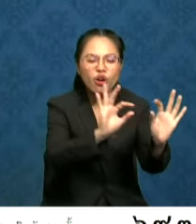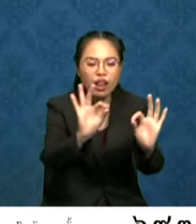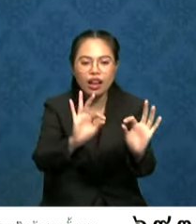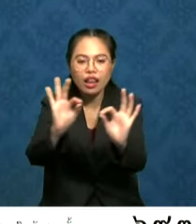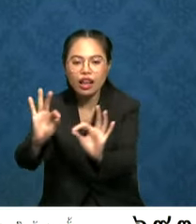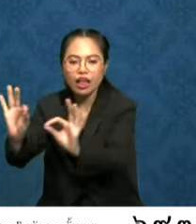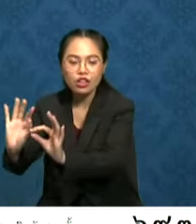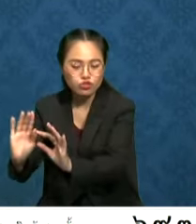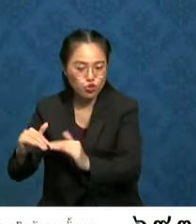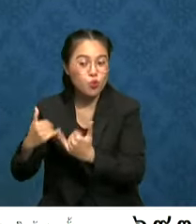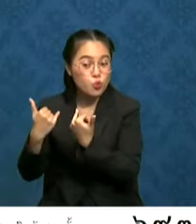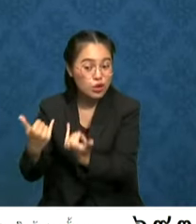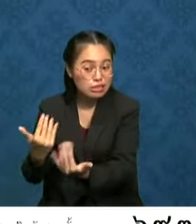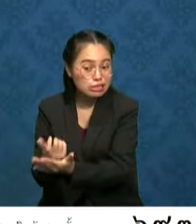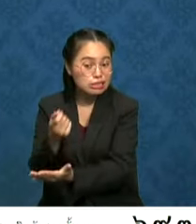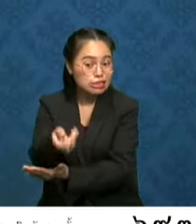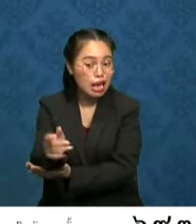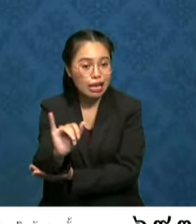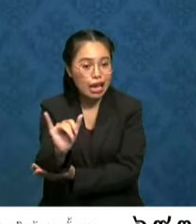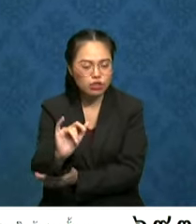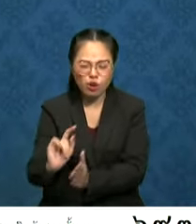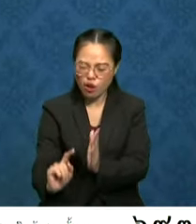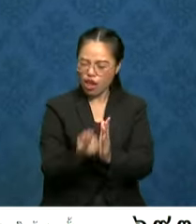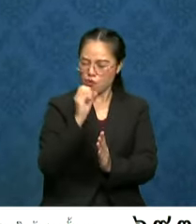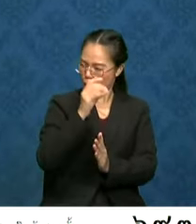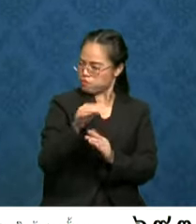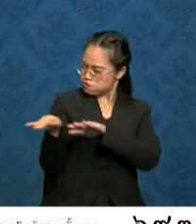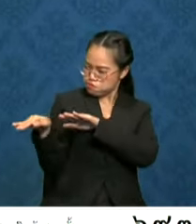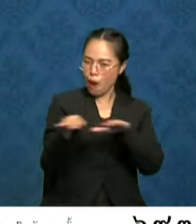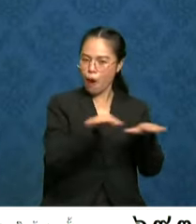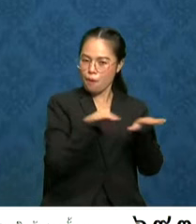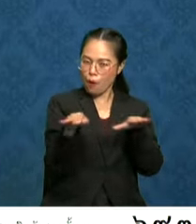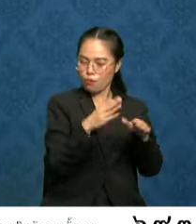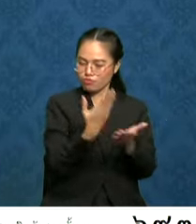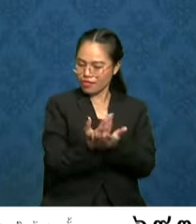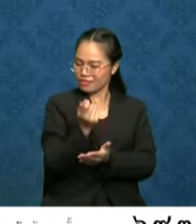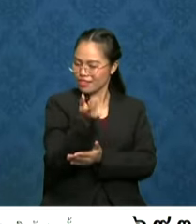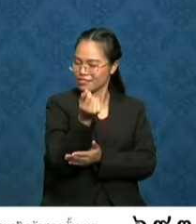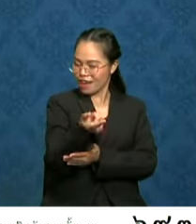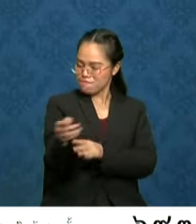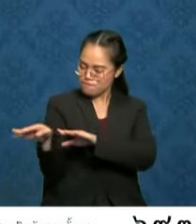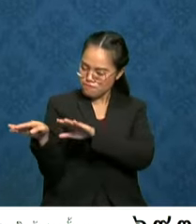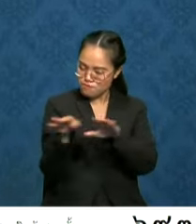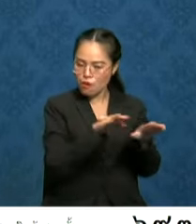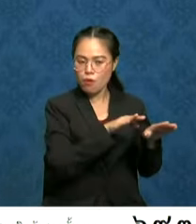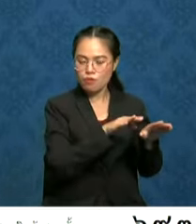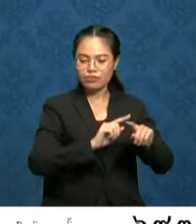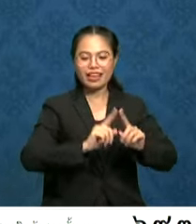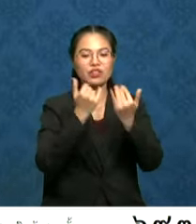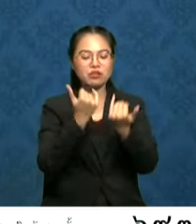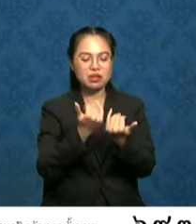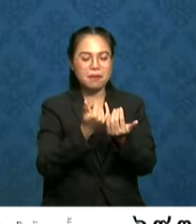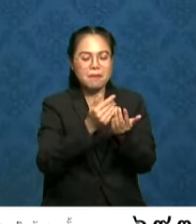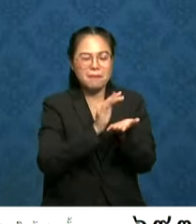นี้ก็ยังไม่จ่ายตอนแรกบอกจะให้พร้อมกันครับเพื่อสร้างพายุหมุนทางด้านเศรษฐกิจรัฐบาลก็ปรับแผนมาเป็นแบบทยอย